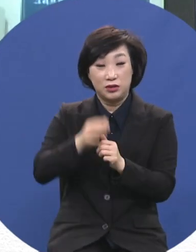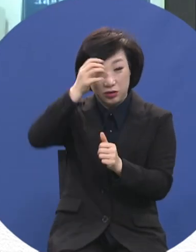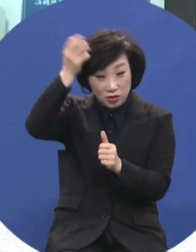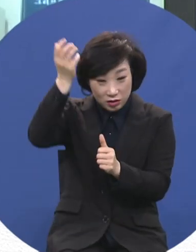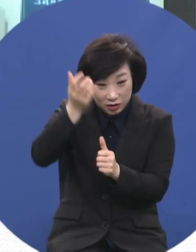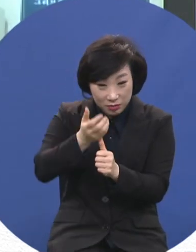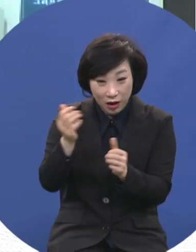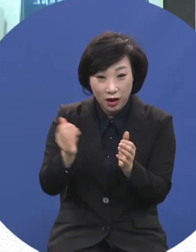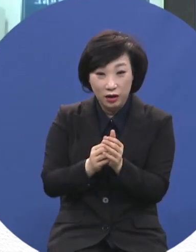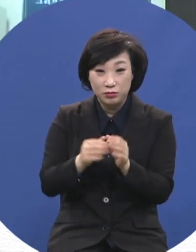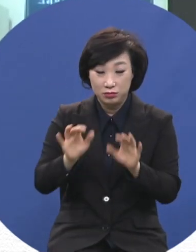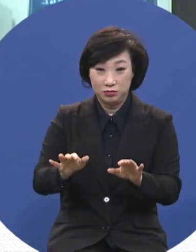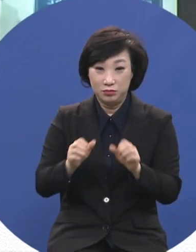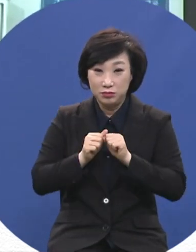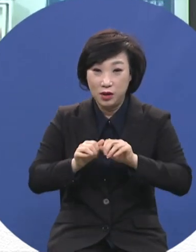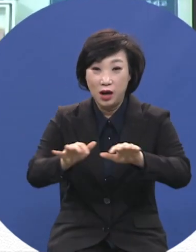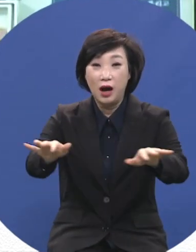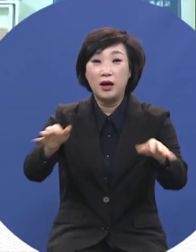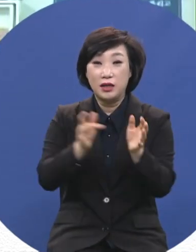일을 그대로